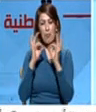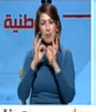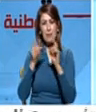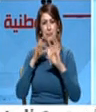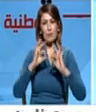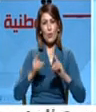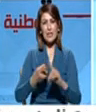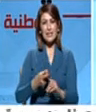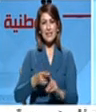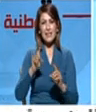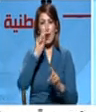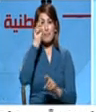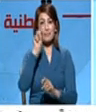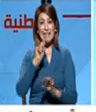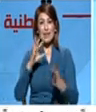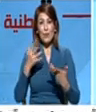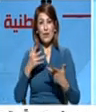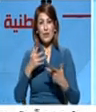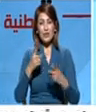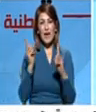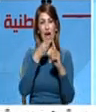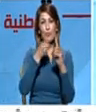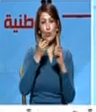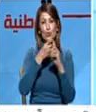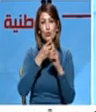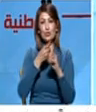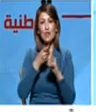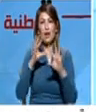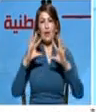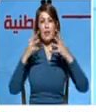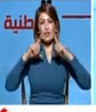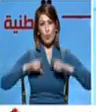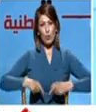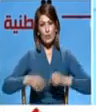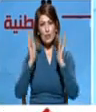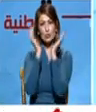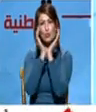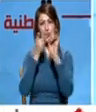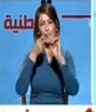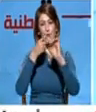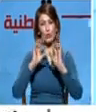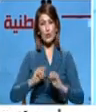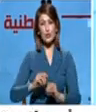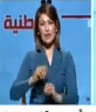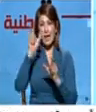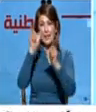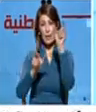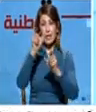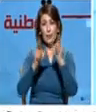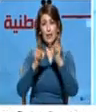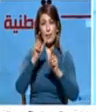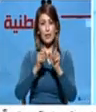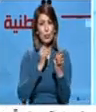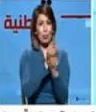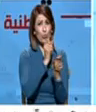معنا تساؤلات تتعلق اساسا بوزاره الشؤون الاجتماعيه اه برش انيس قالت يوم على الوزاره